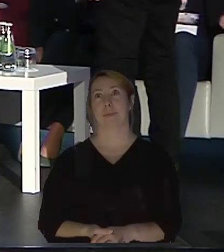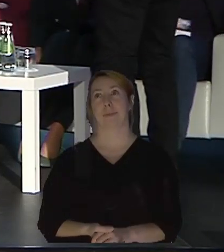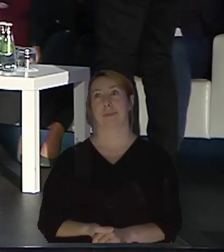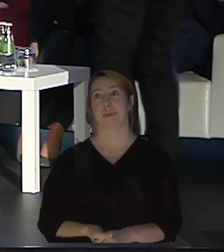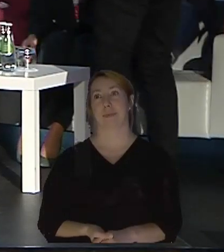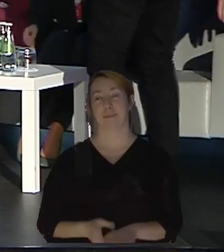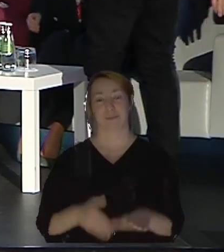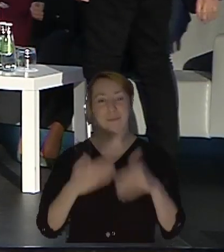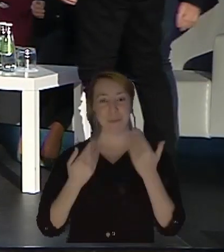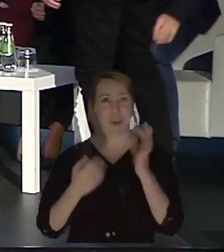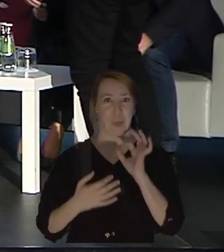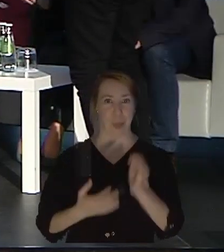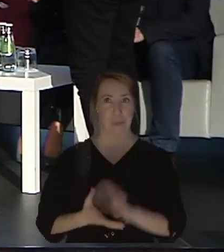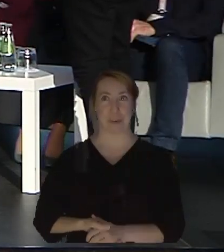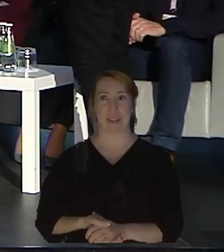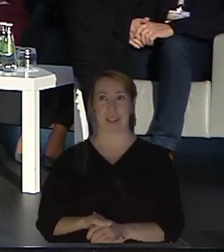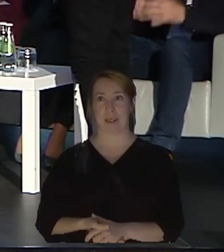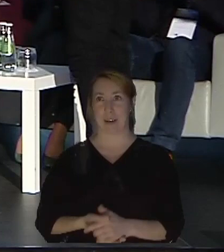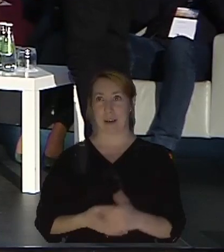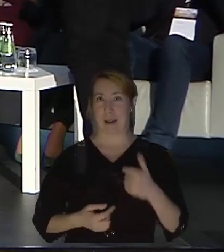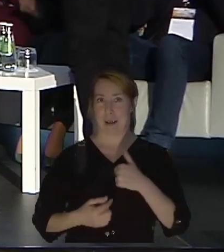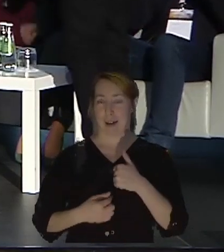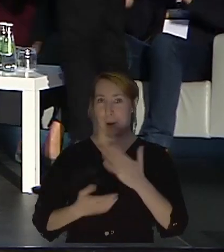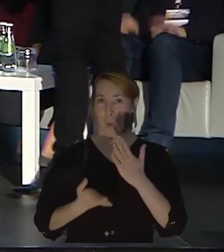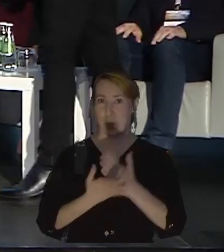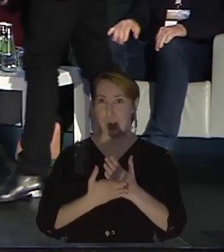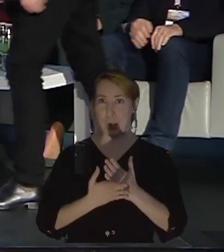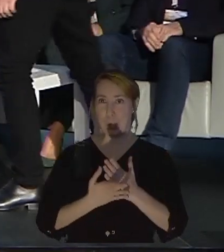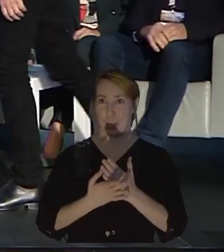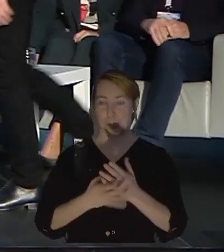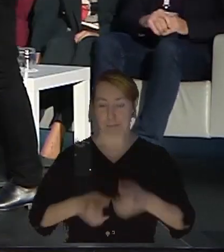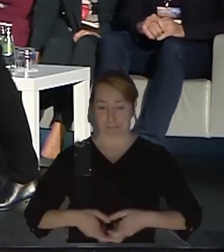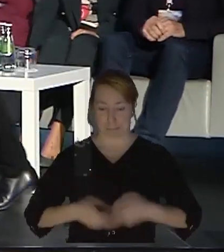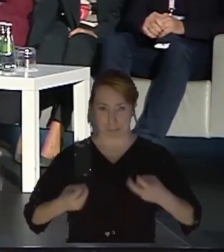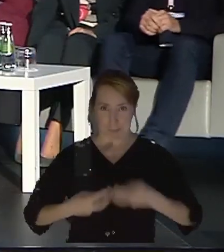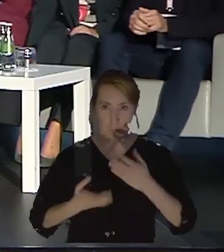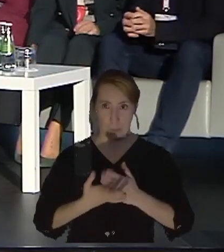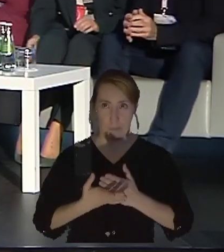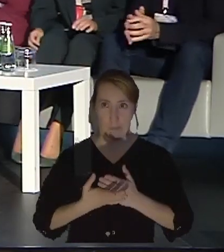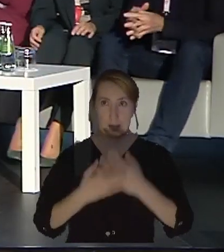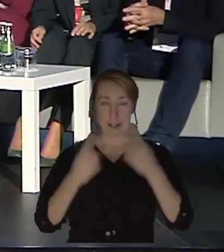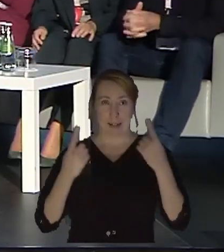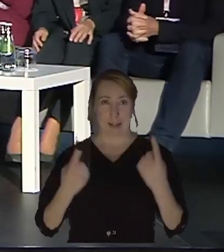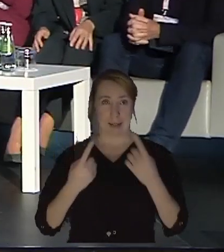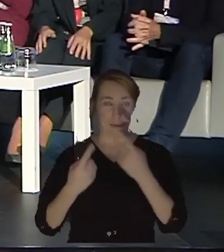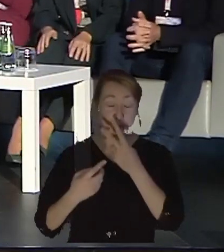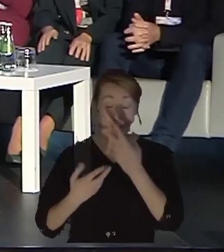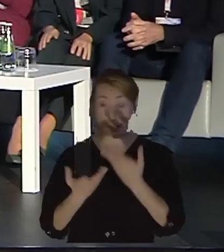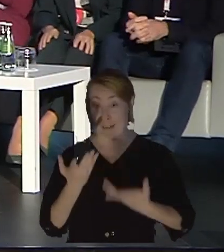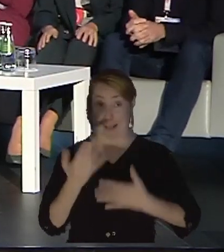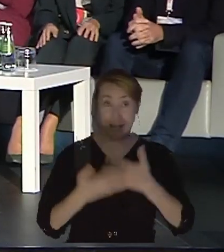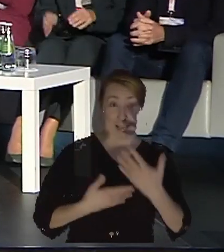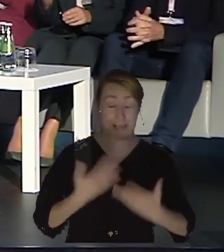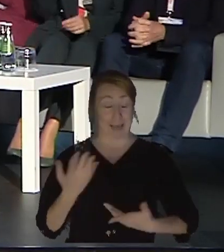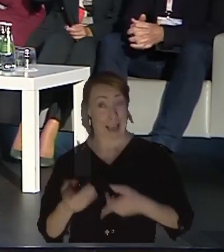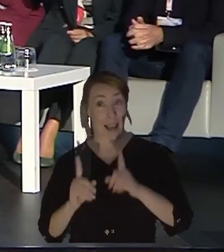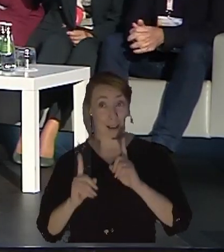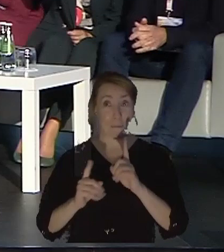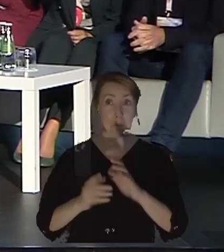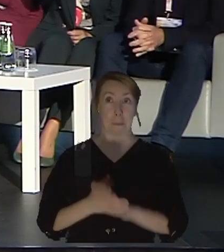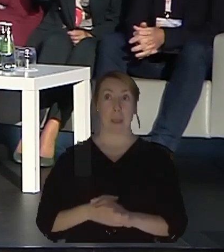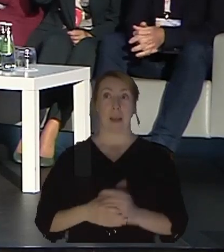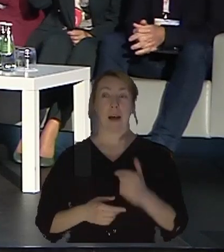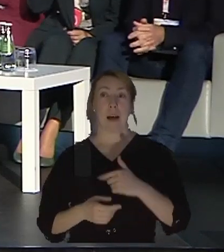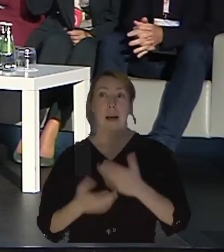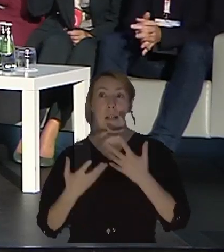Dzień dobry. I ja już się tutaj, proszę państwa, rozpakowuję. Sytuacja jest dynamiczna, jak państwo widzicie. I chciałem się